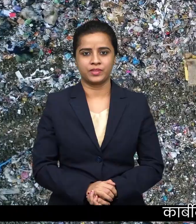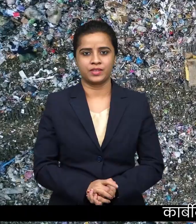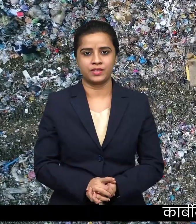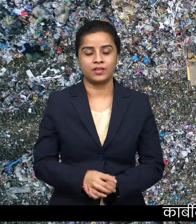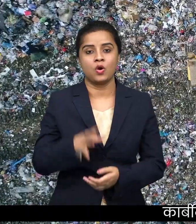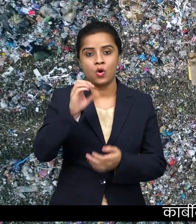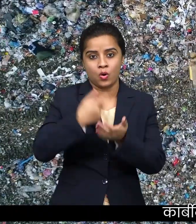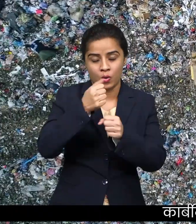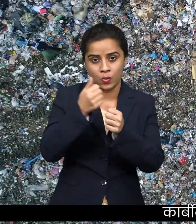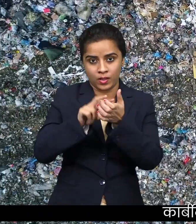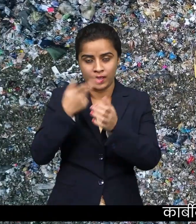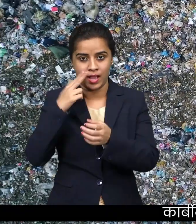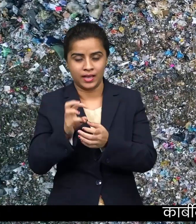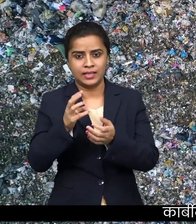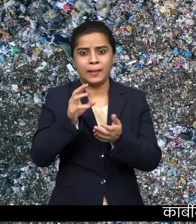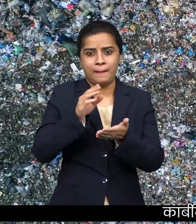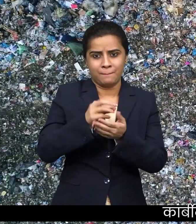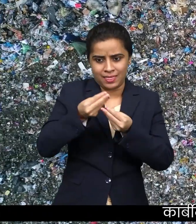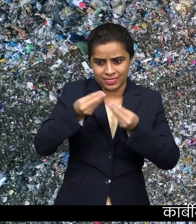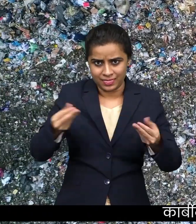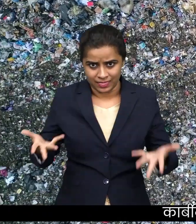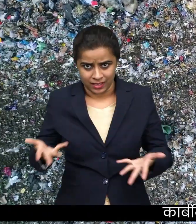कार्बनिक पदार्थ अपघटन से गुजरता है।